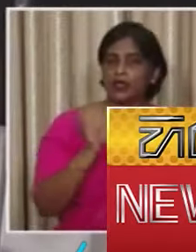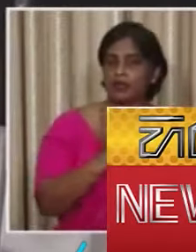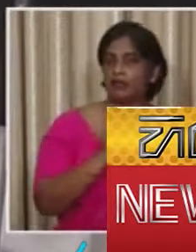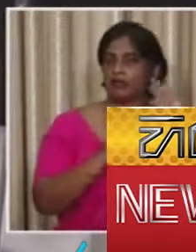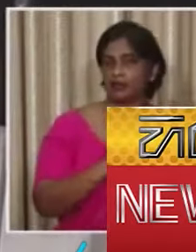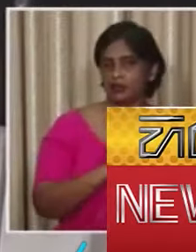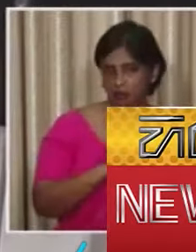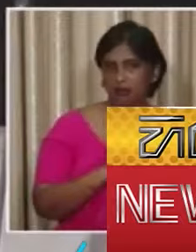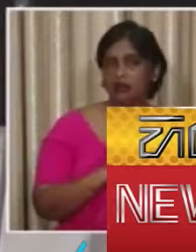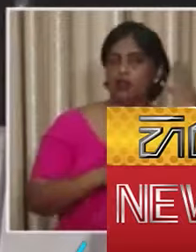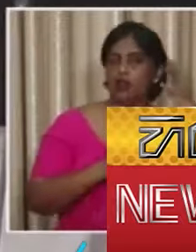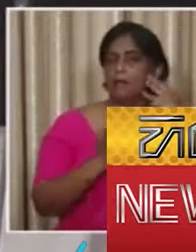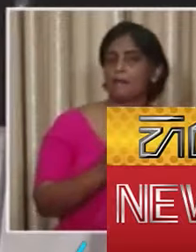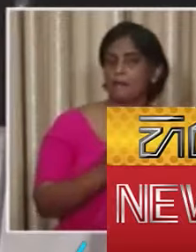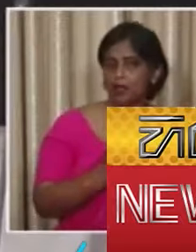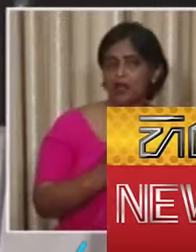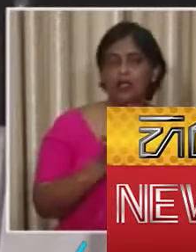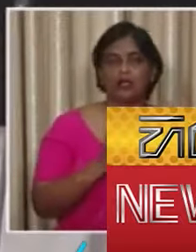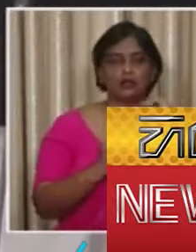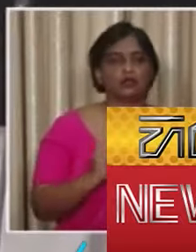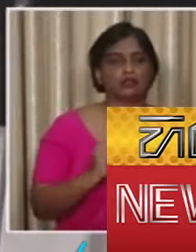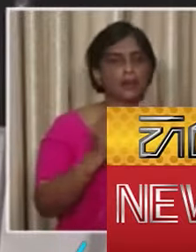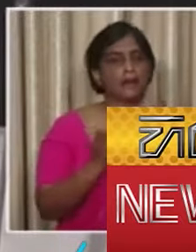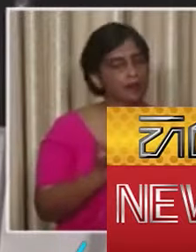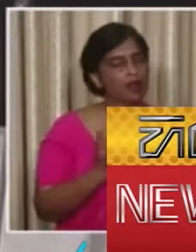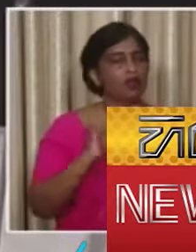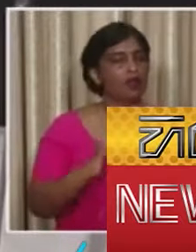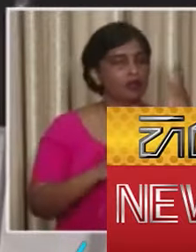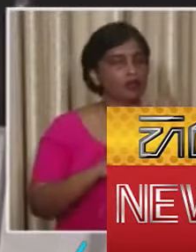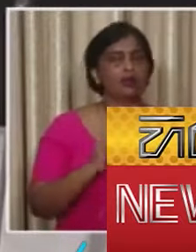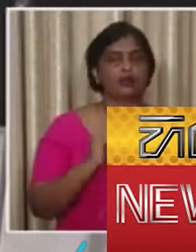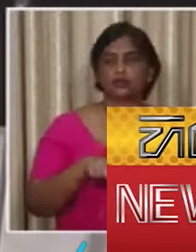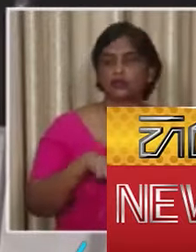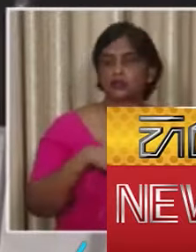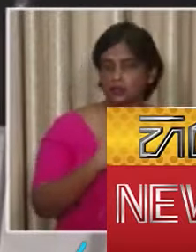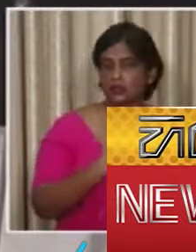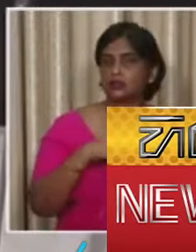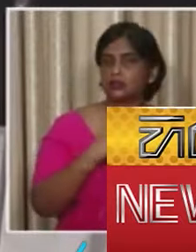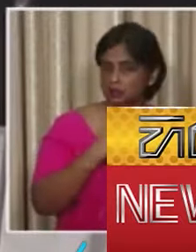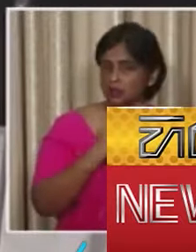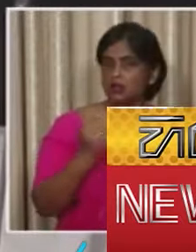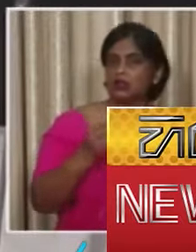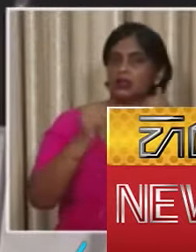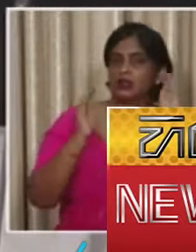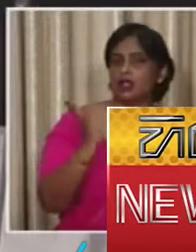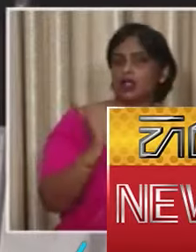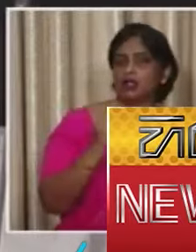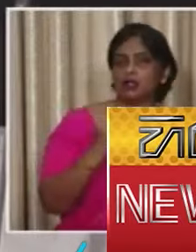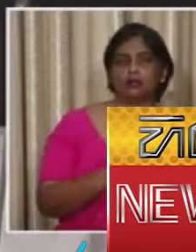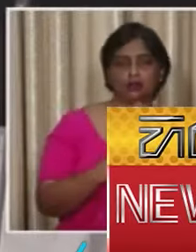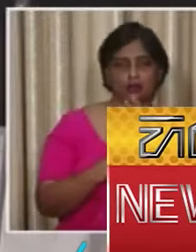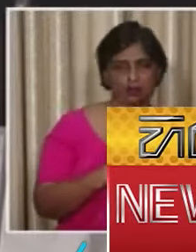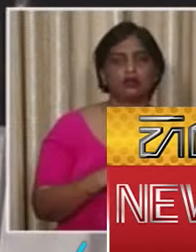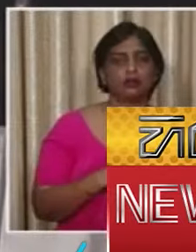ලබා දුන්නා. ලෝක බැංකුව, ආසියානු සංවර්ධන බැංකුව වැනි ජාත්‍යන්තර සංවිධාන විවිධාකාරයෙන් සහන ණය ආධාර ලබා